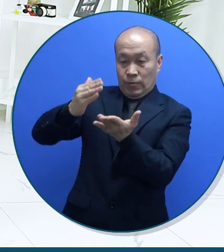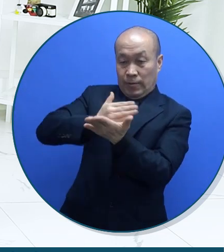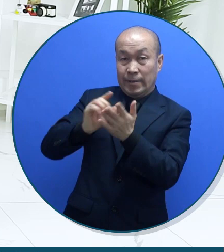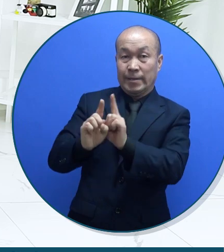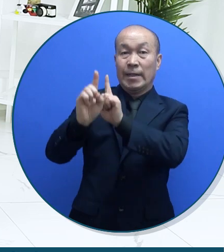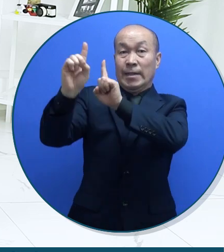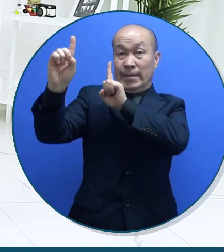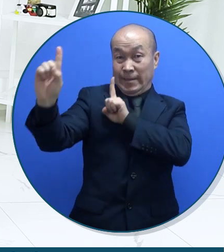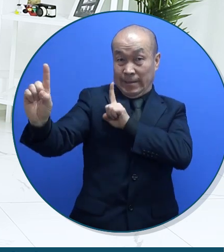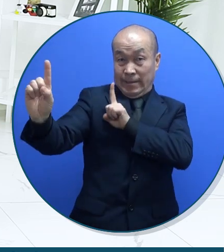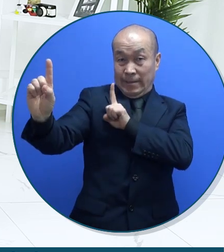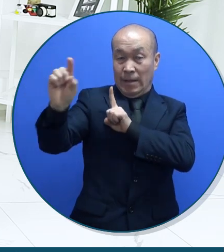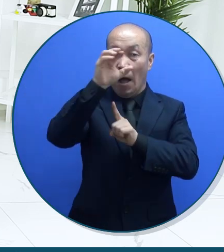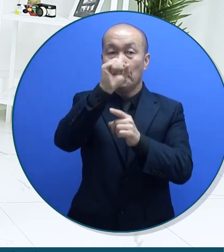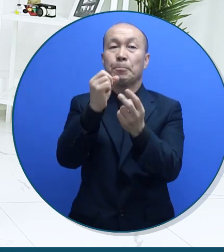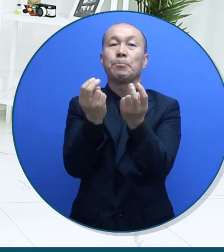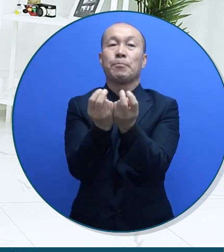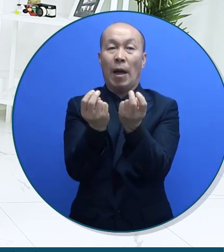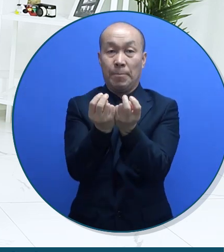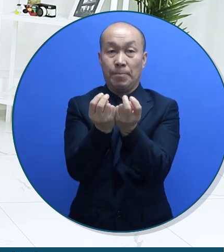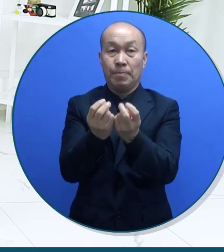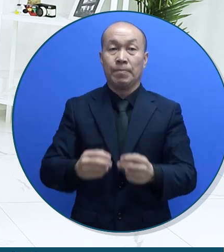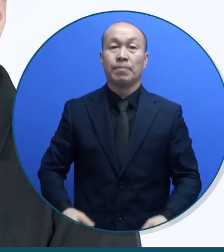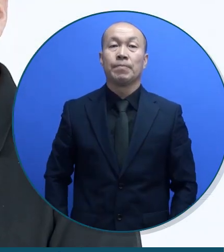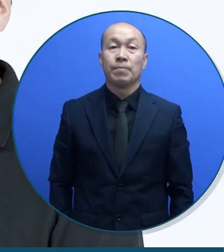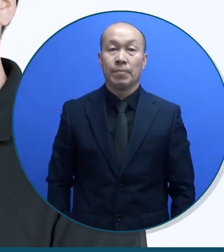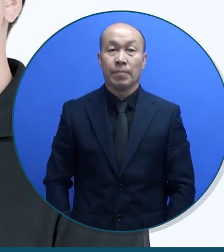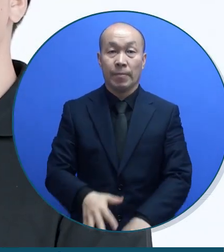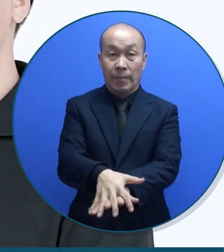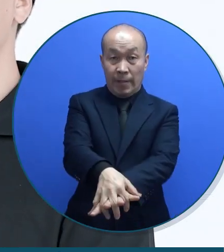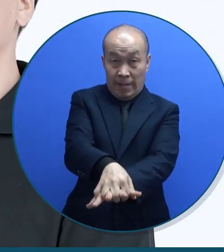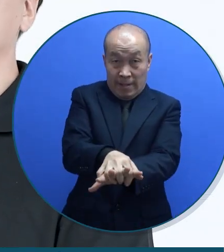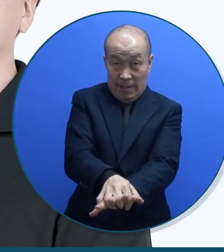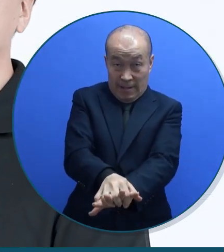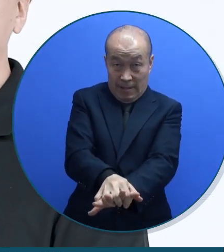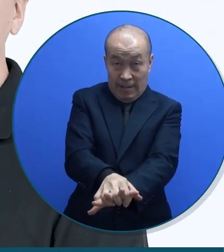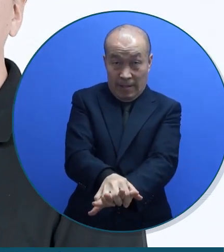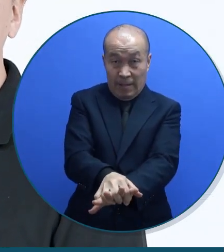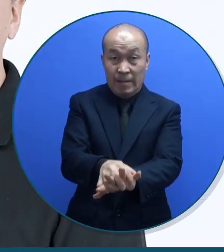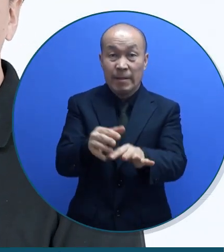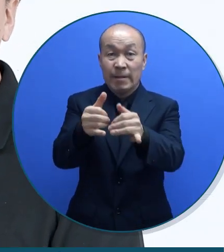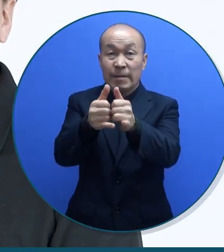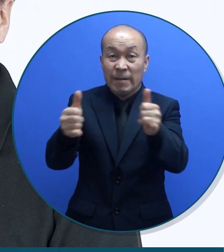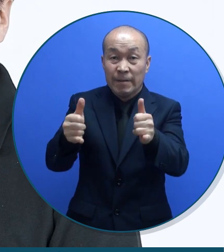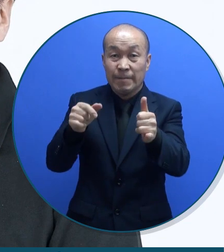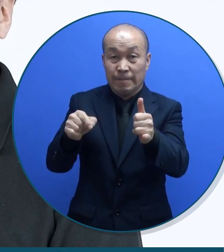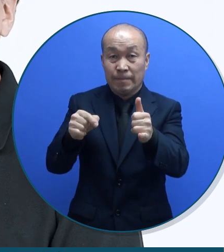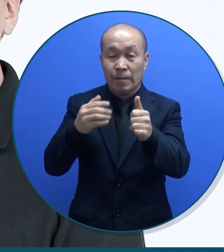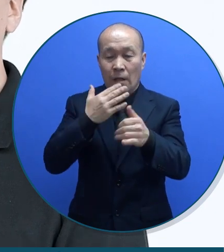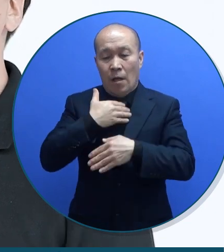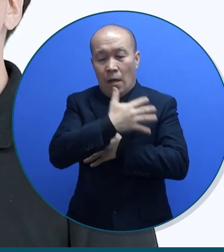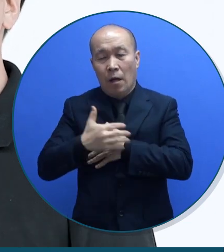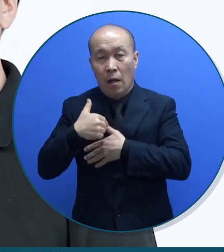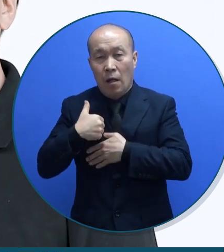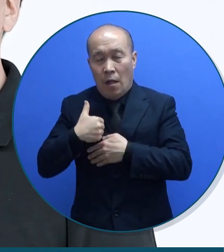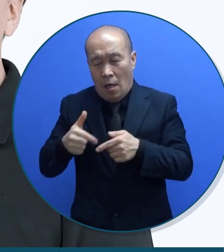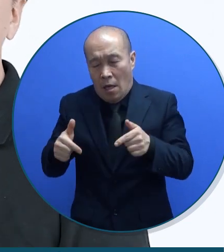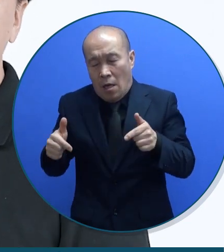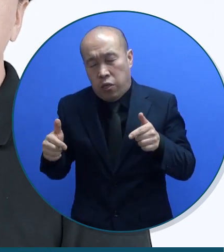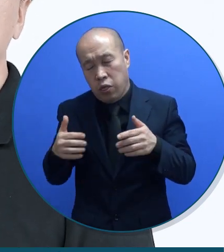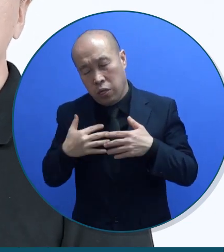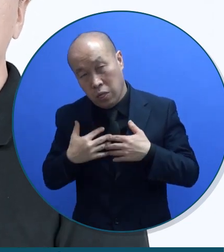두 명이서 나눠서 하는 것도 좋은 방법입니다. 이는 심폐소생술을 제공하는 사람의